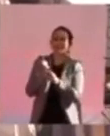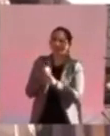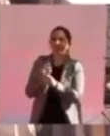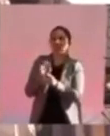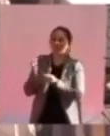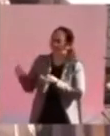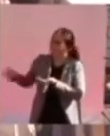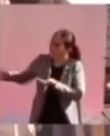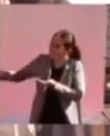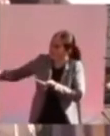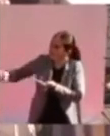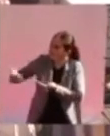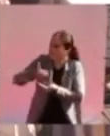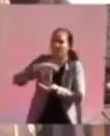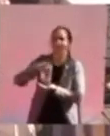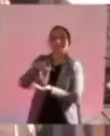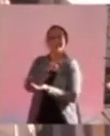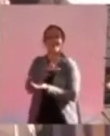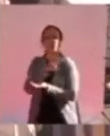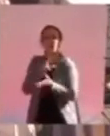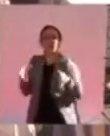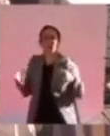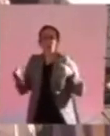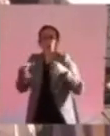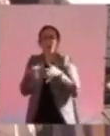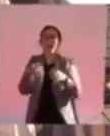comunitarie e di benessere collettivo